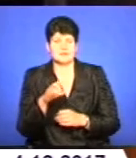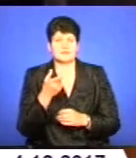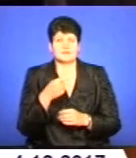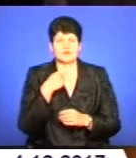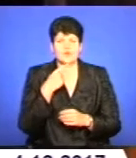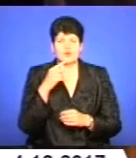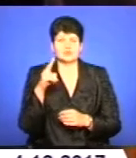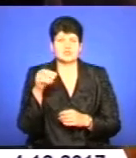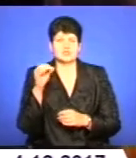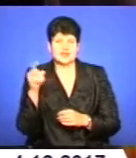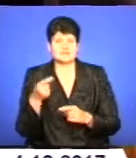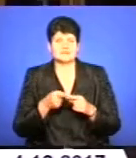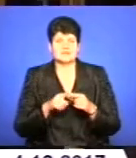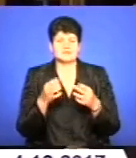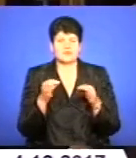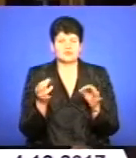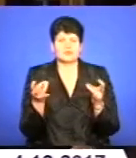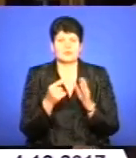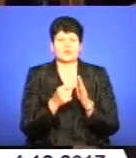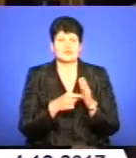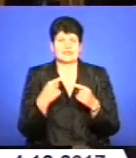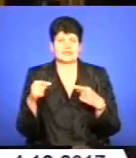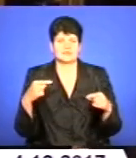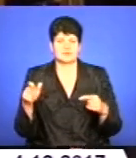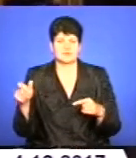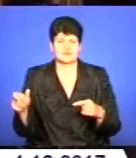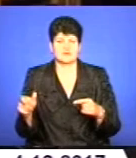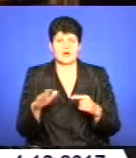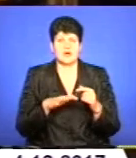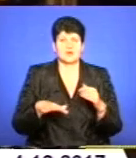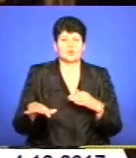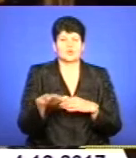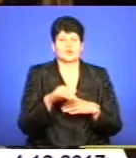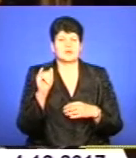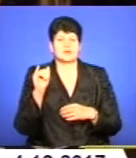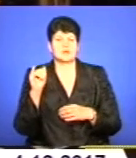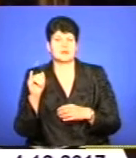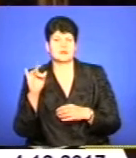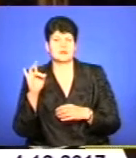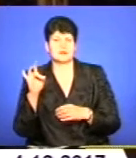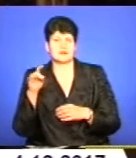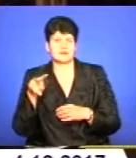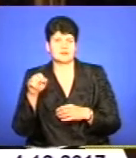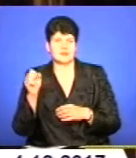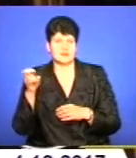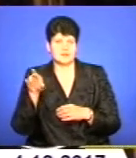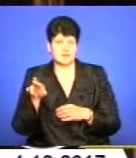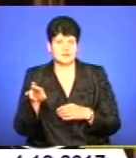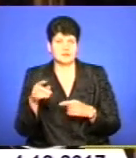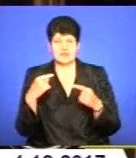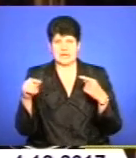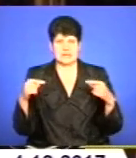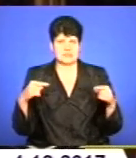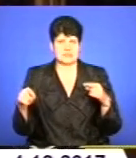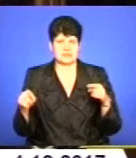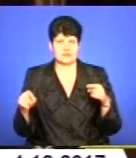якою потрібно ділитися з іншими. Аудиторія, не знаю, в Ірландії, в Україні дуже різна, але